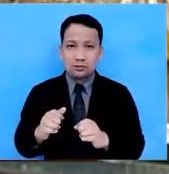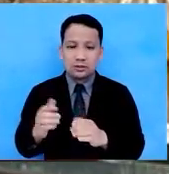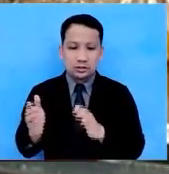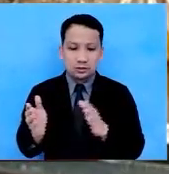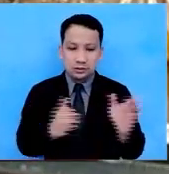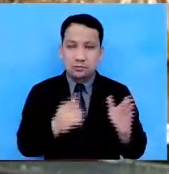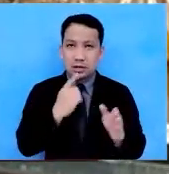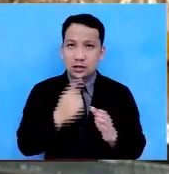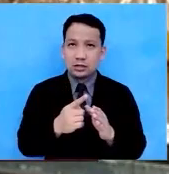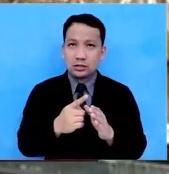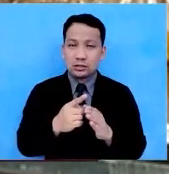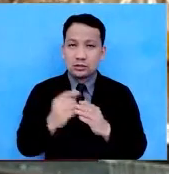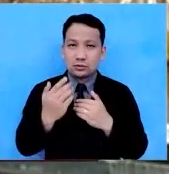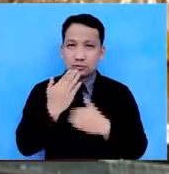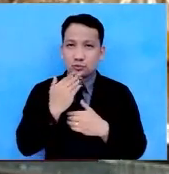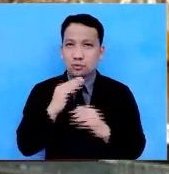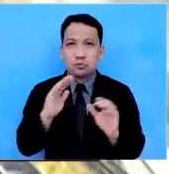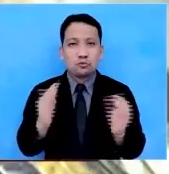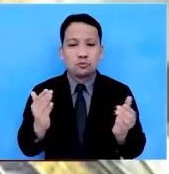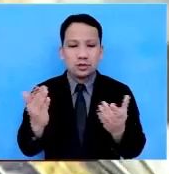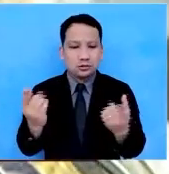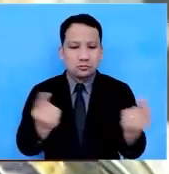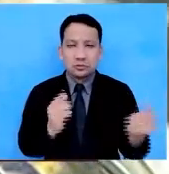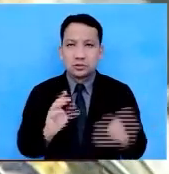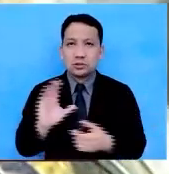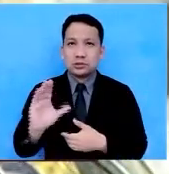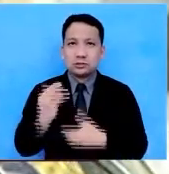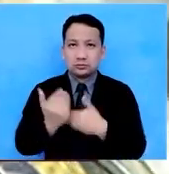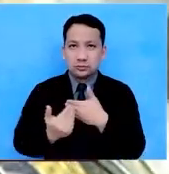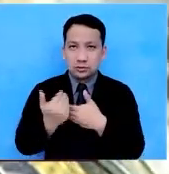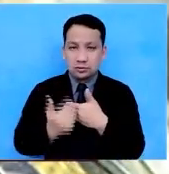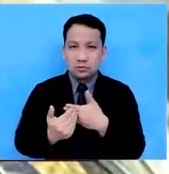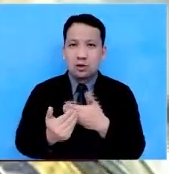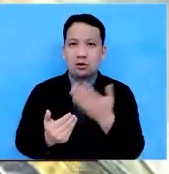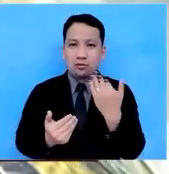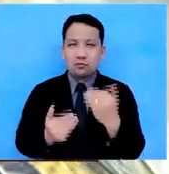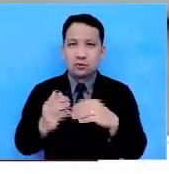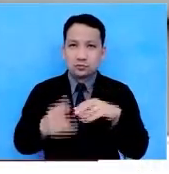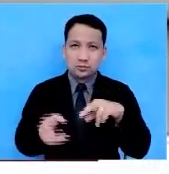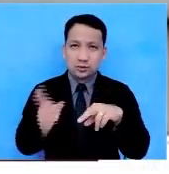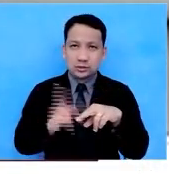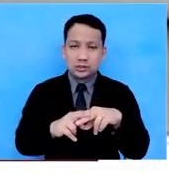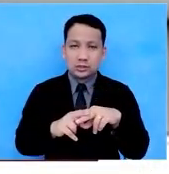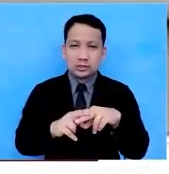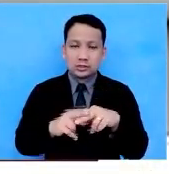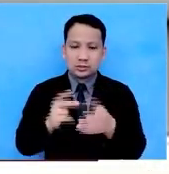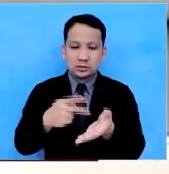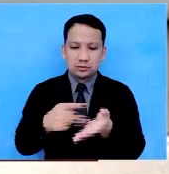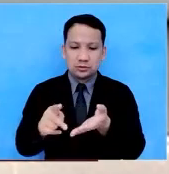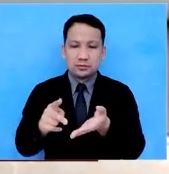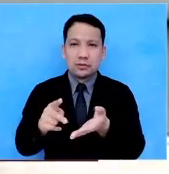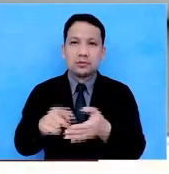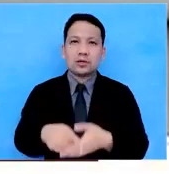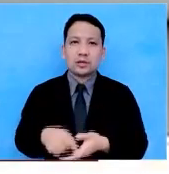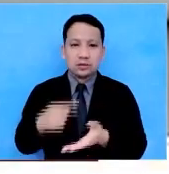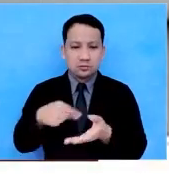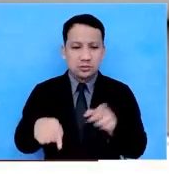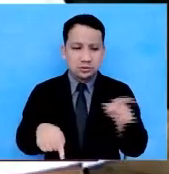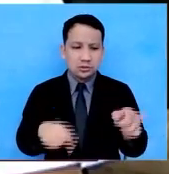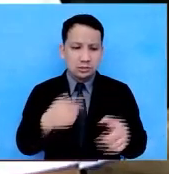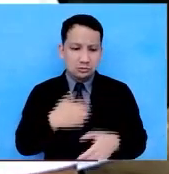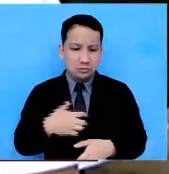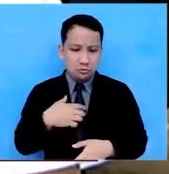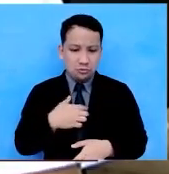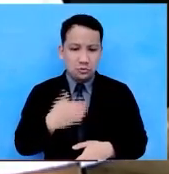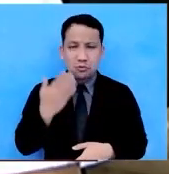ng asukal, wala raw magagawa ang mga panaderya kundi magdagdag singit. Minsan sila nagre-reklamo dahil bakit